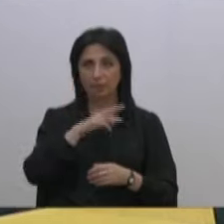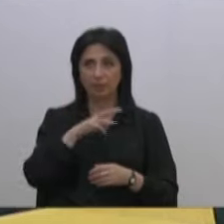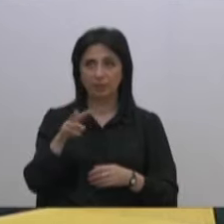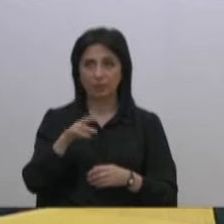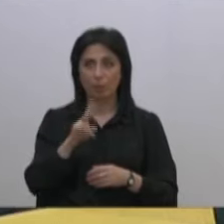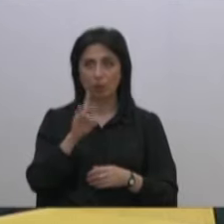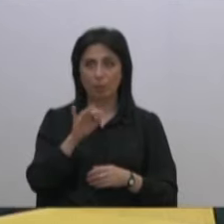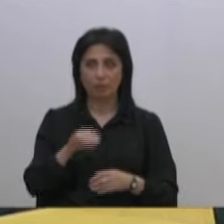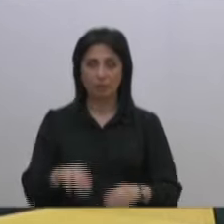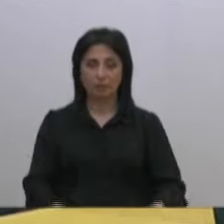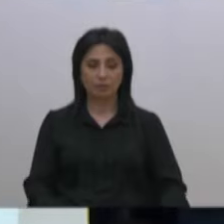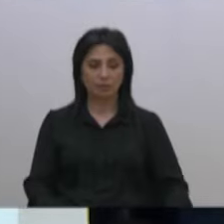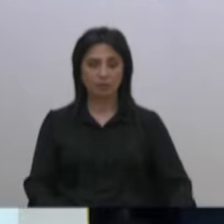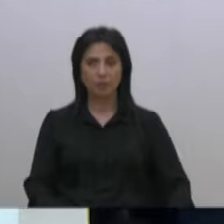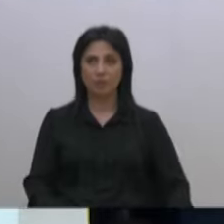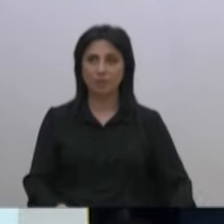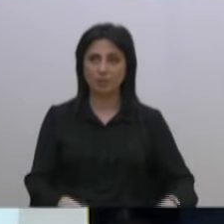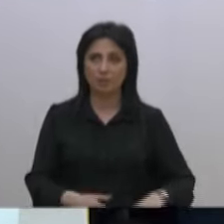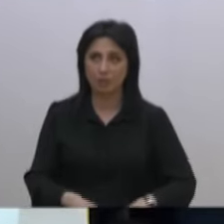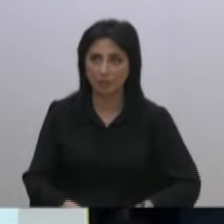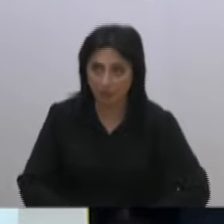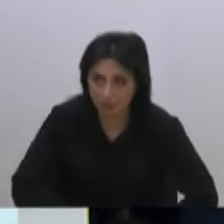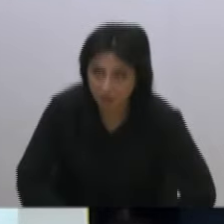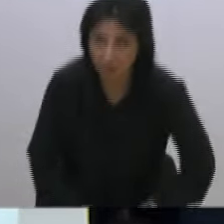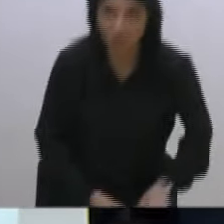პრემიერ-მინისტრ ირაკლი კობახიძეს. მადლობა.